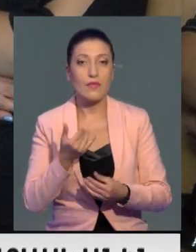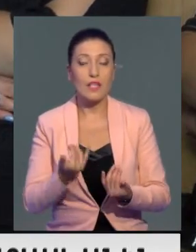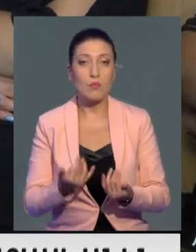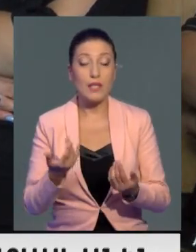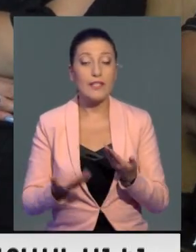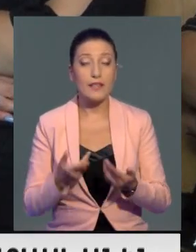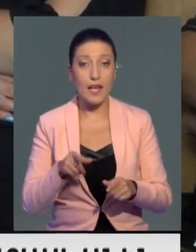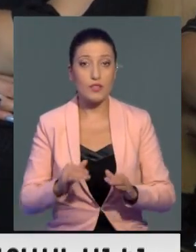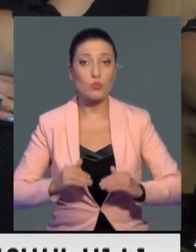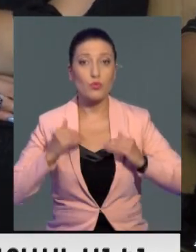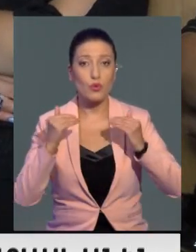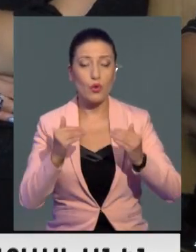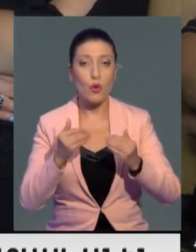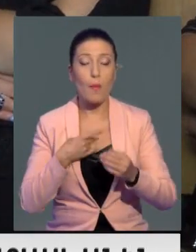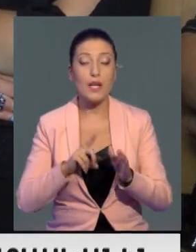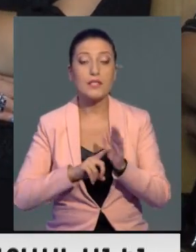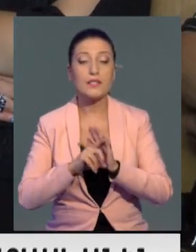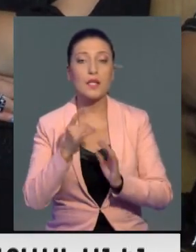մենք սկսենք նաև միանվագ գումարը